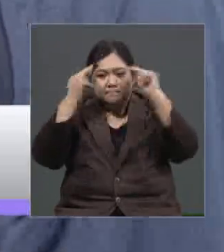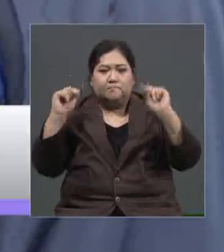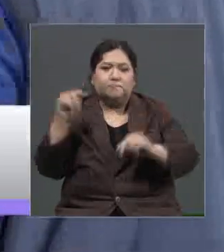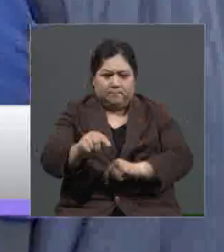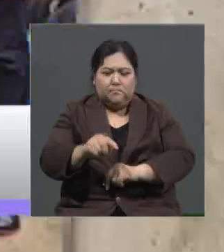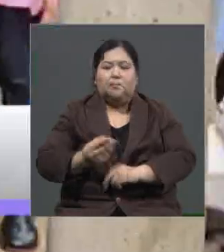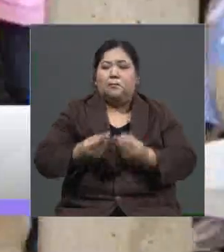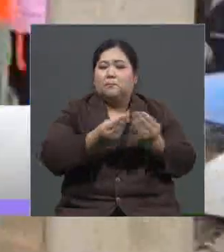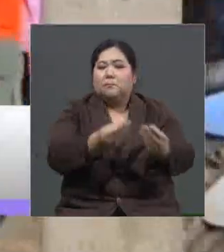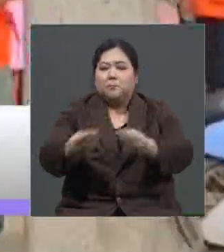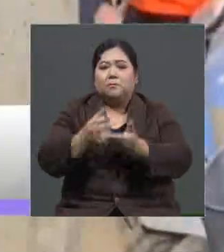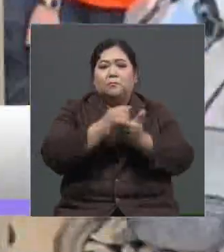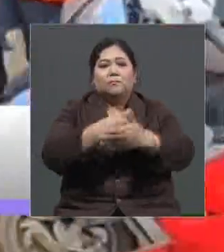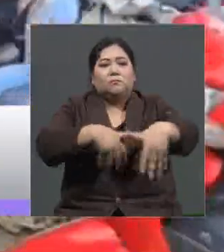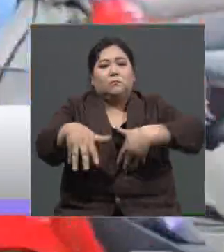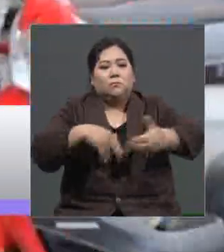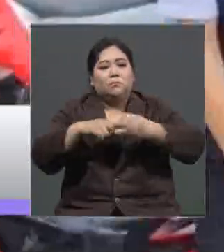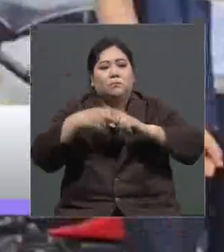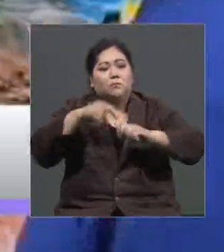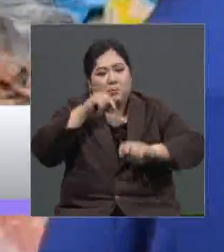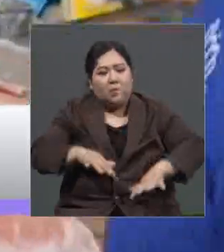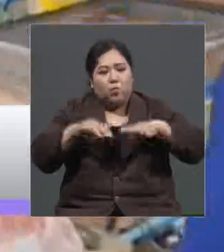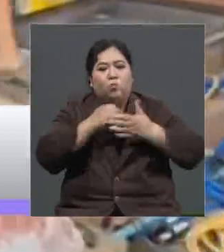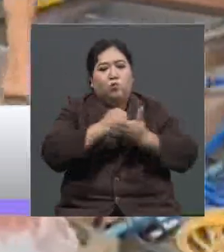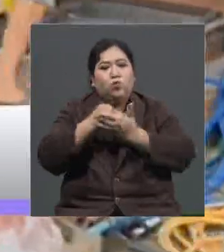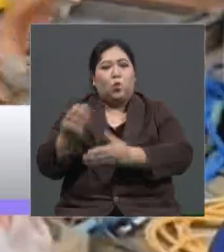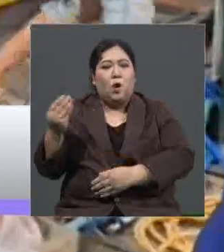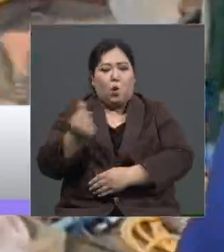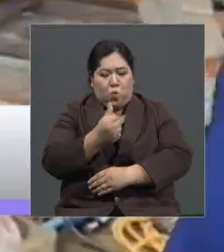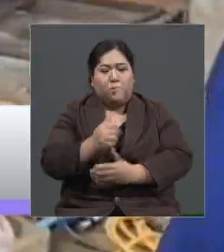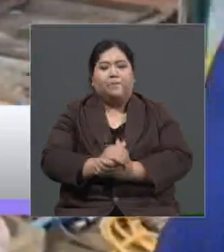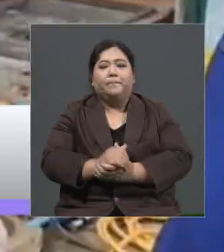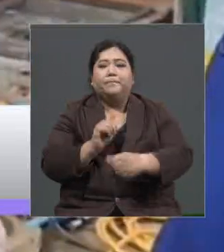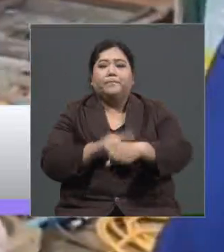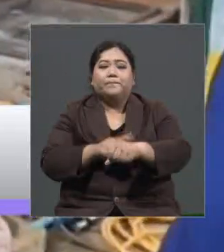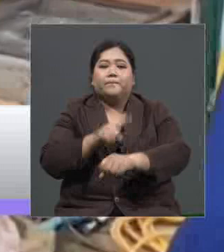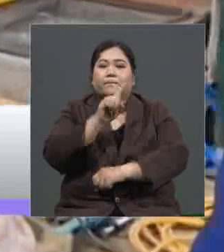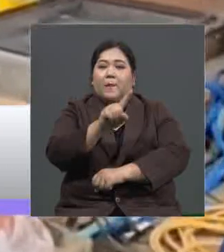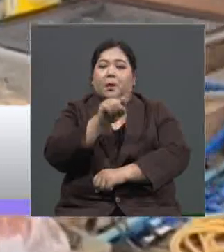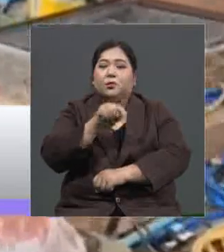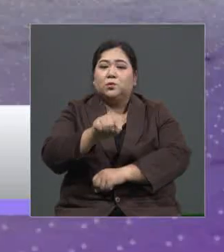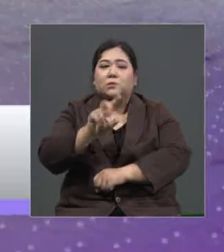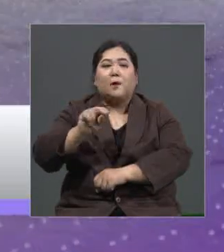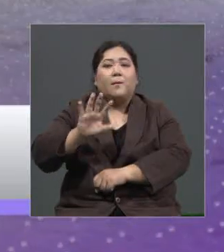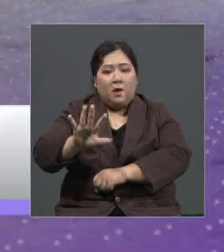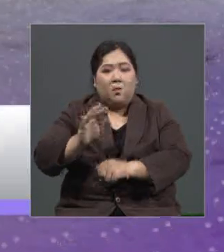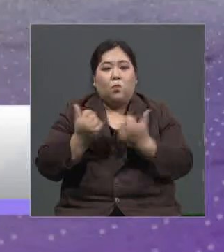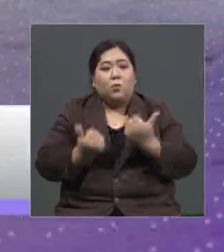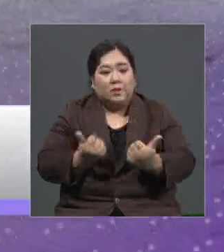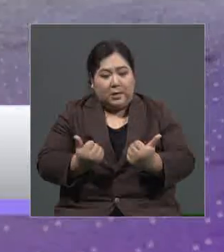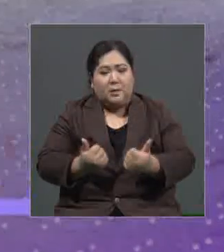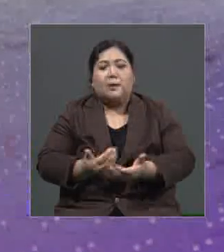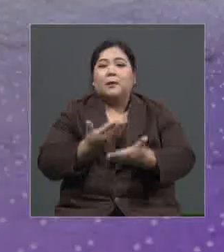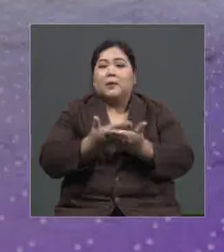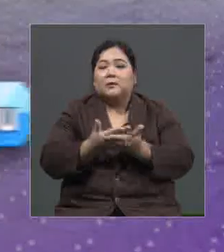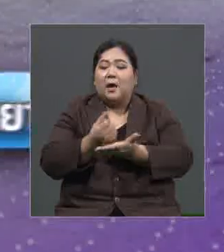ให้ผู้ประสบภัยได้รับเงินช่วยเหือให้เร็วที่สุดและในเวลา 13.35 นาทีของวันนี้นะคะเงิน